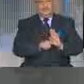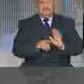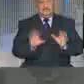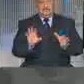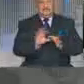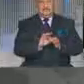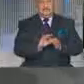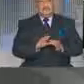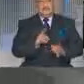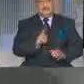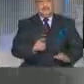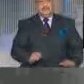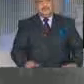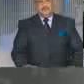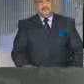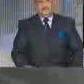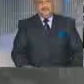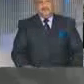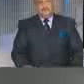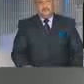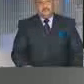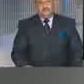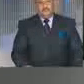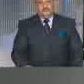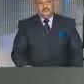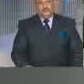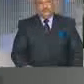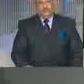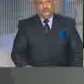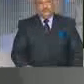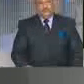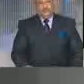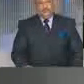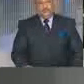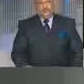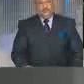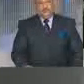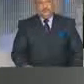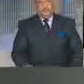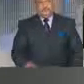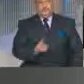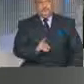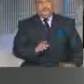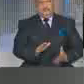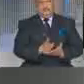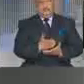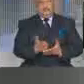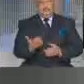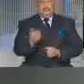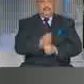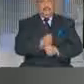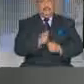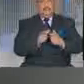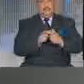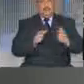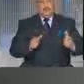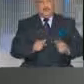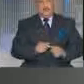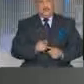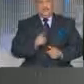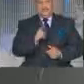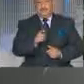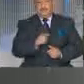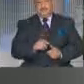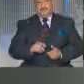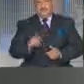البنوك كلها عنا معهم إشكالية كبيرة في قفصة، مش قاعدين يمولوا حتى في مشروع، مش عارف الأسباب